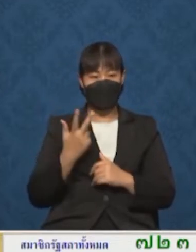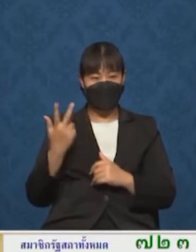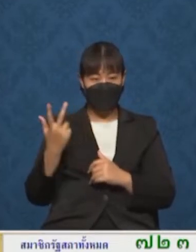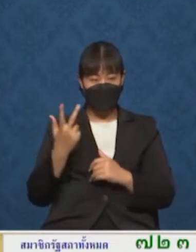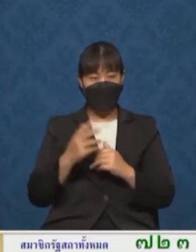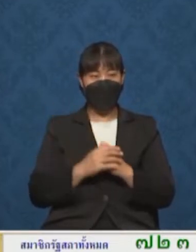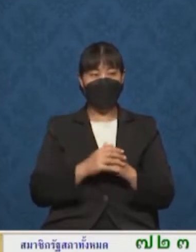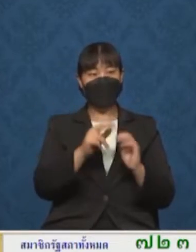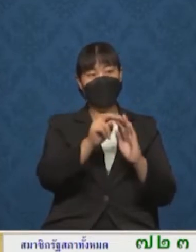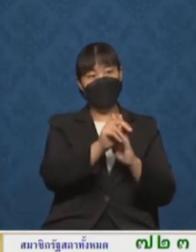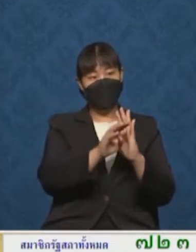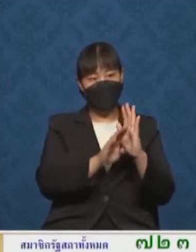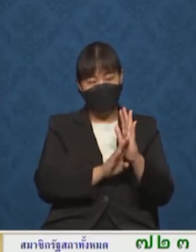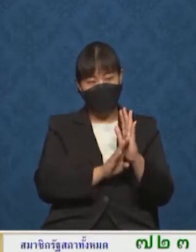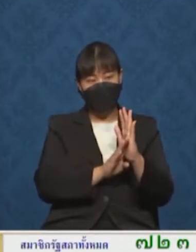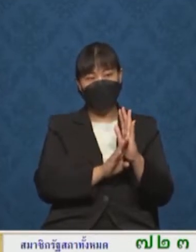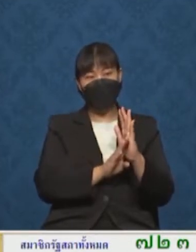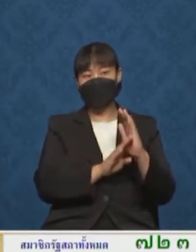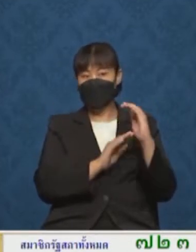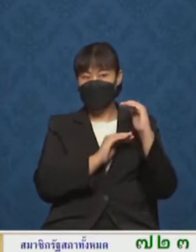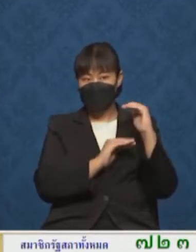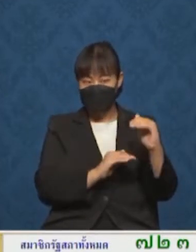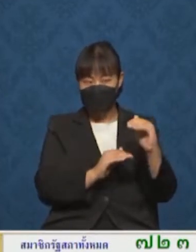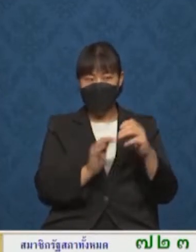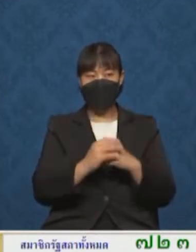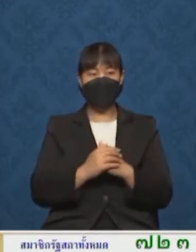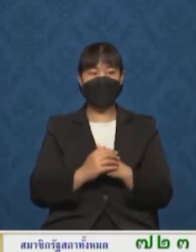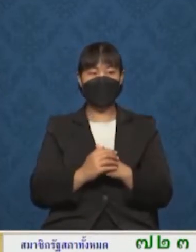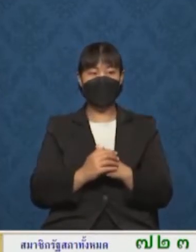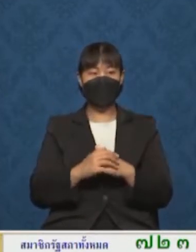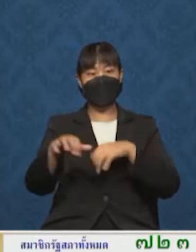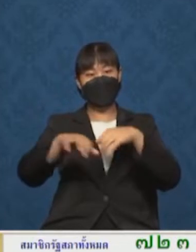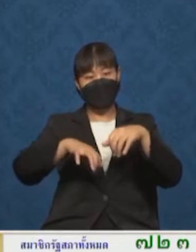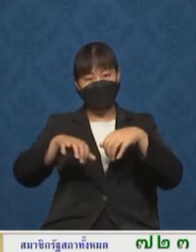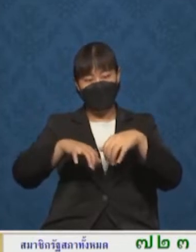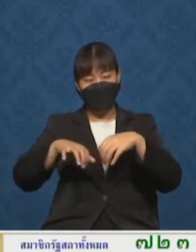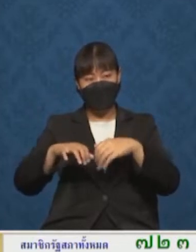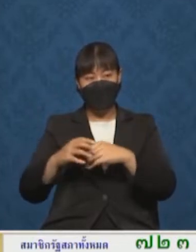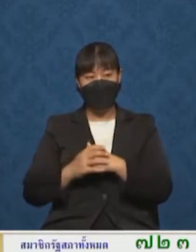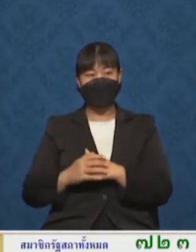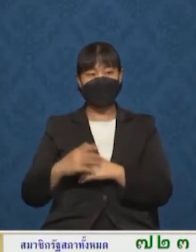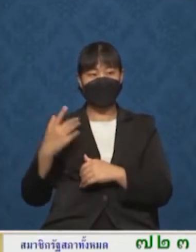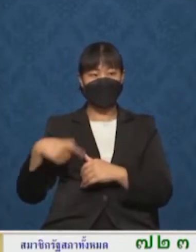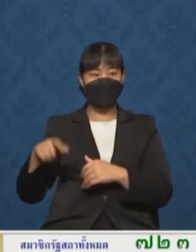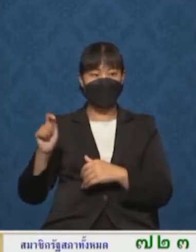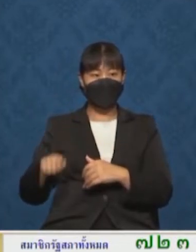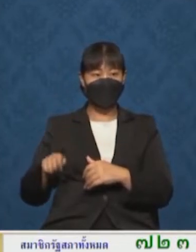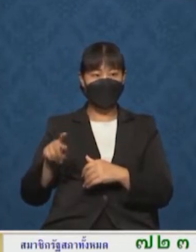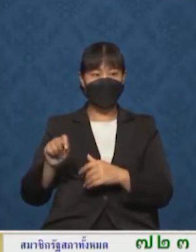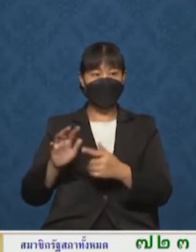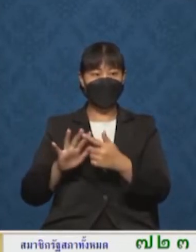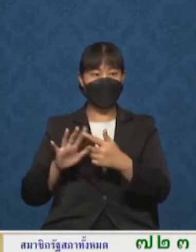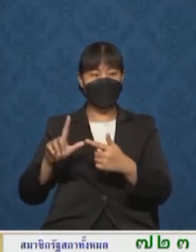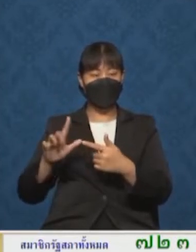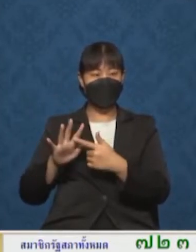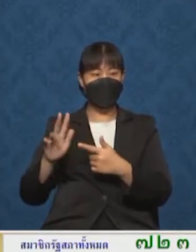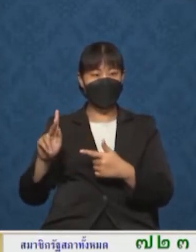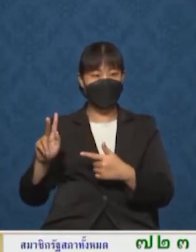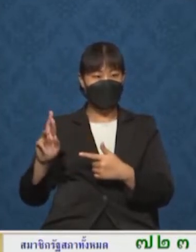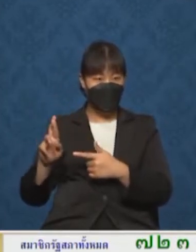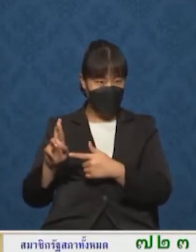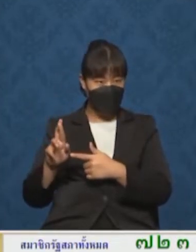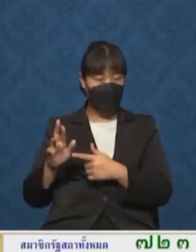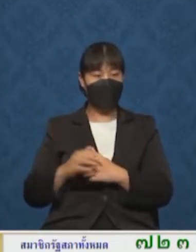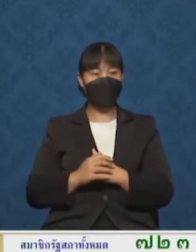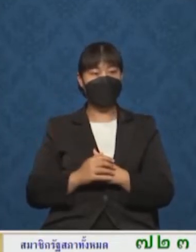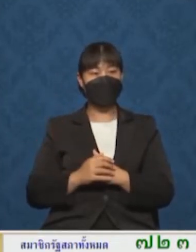ตายเป็